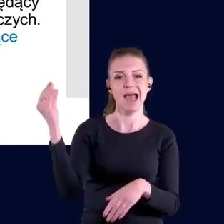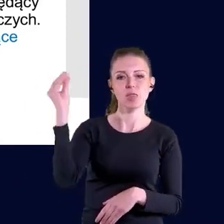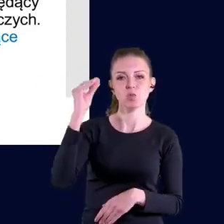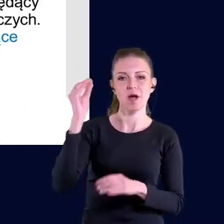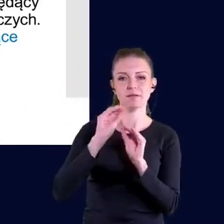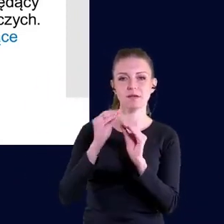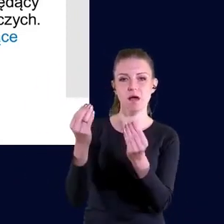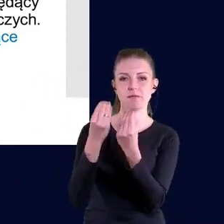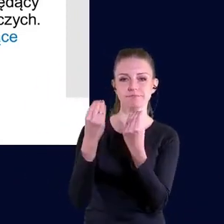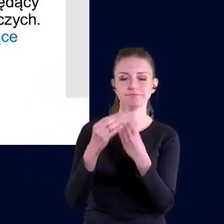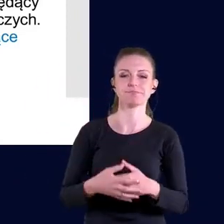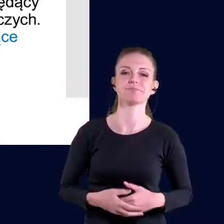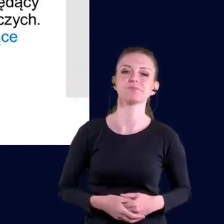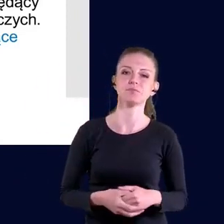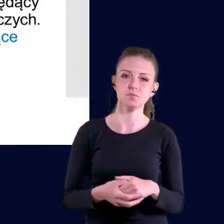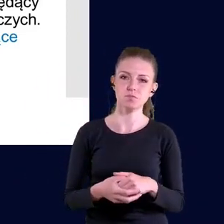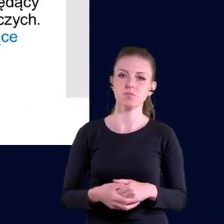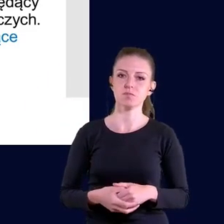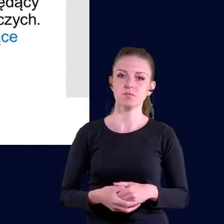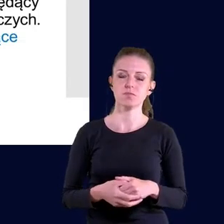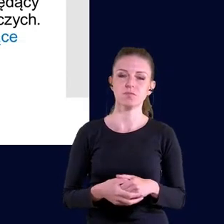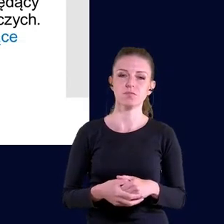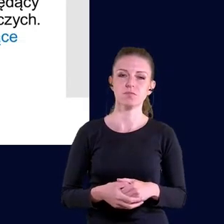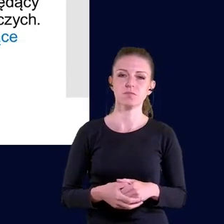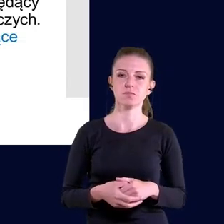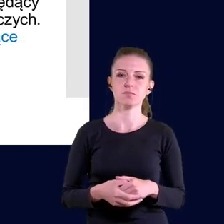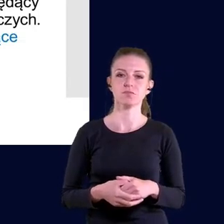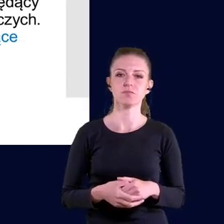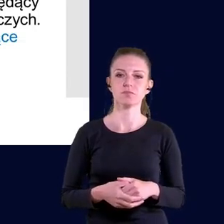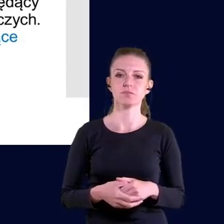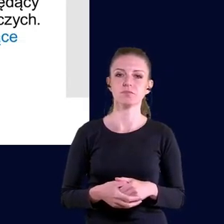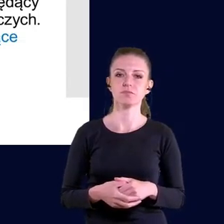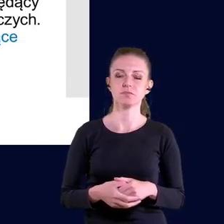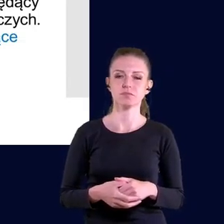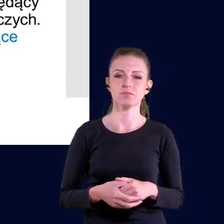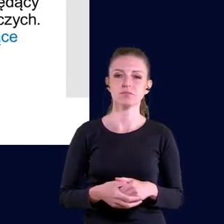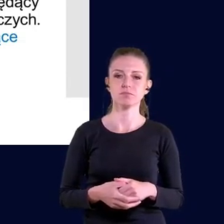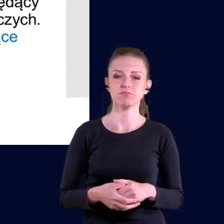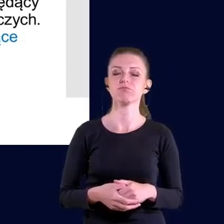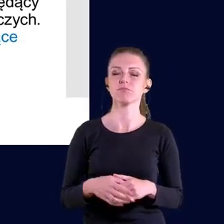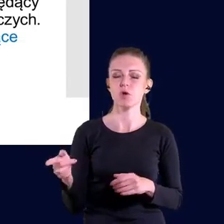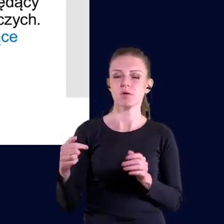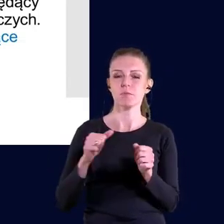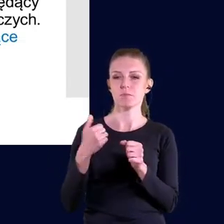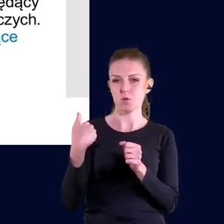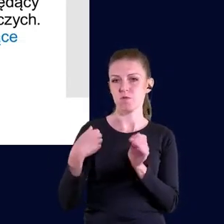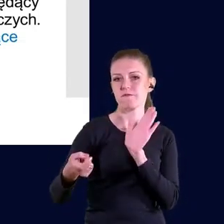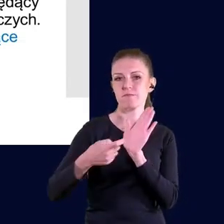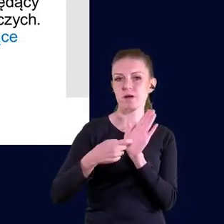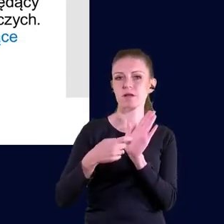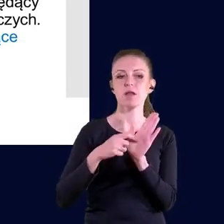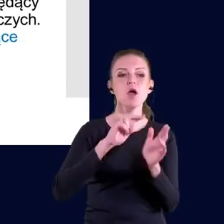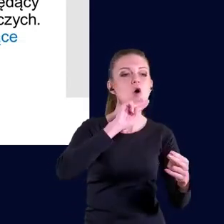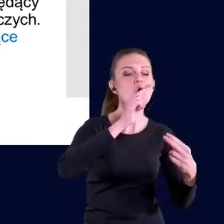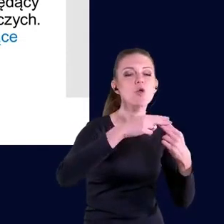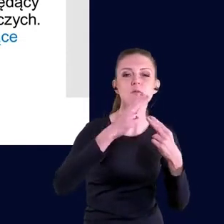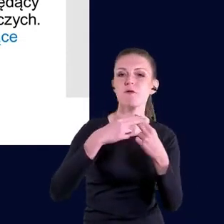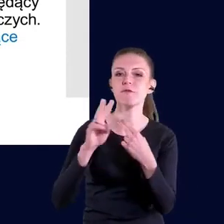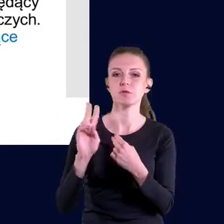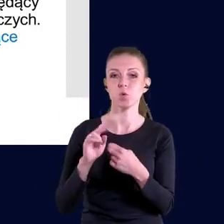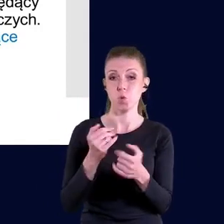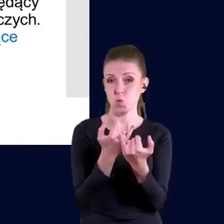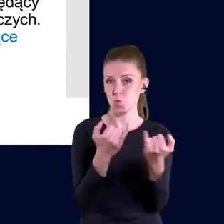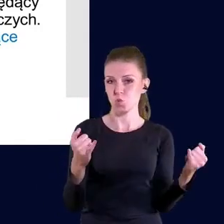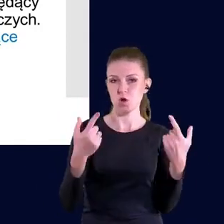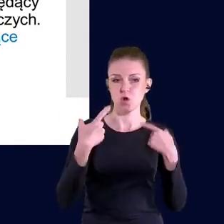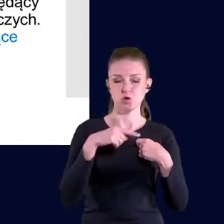kompleksowy zakres analizy wymagają respondentami były różne od stopy na uczelni zaangażowane